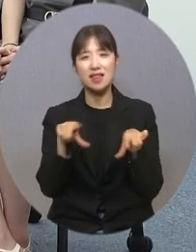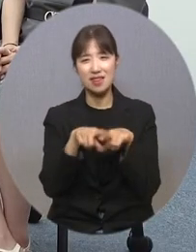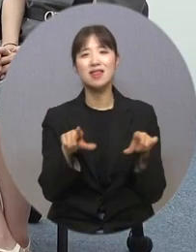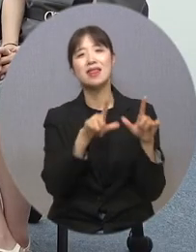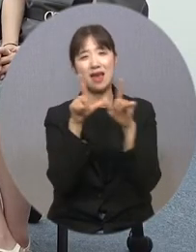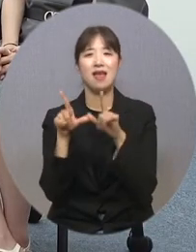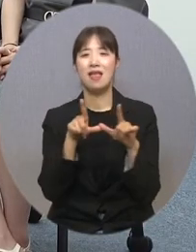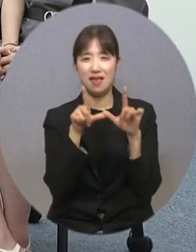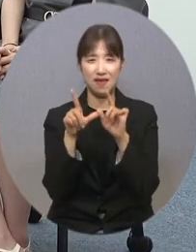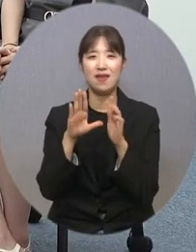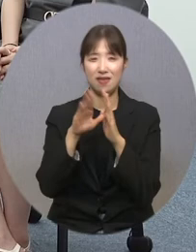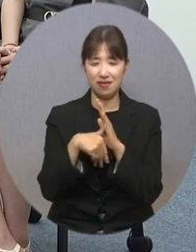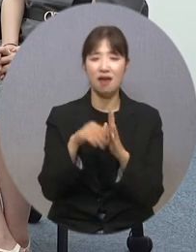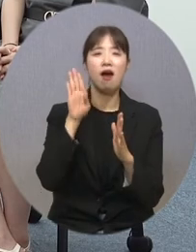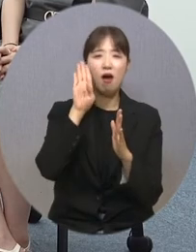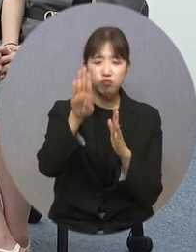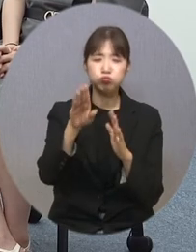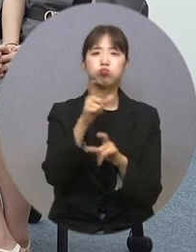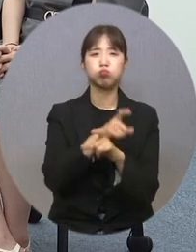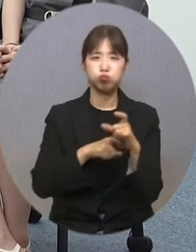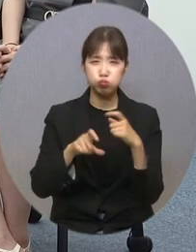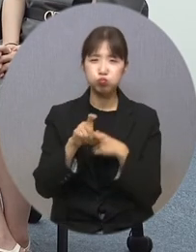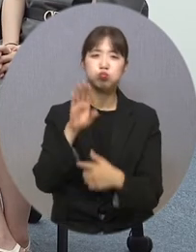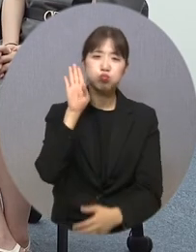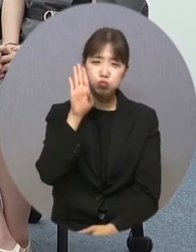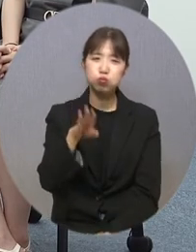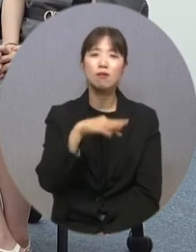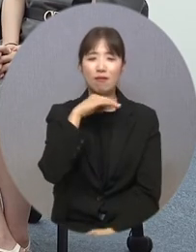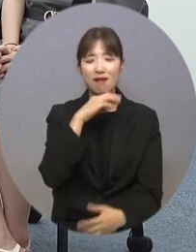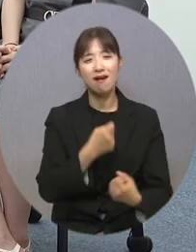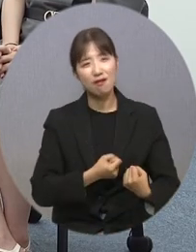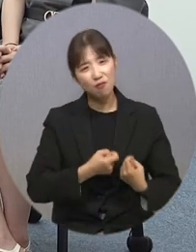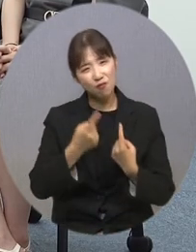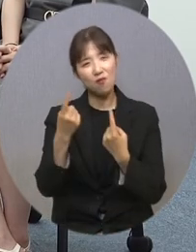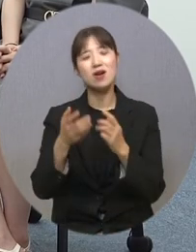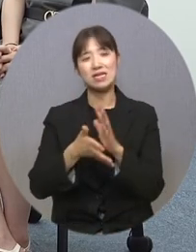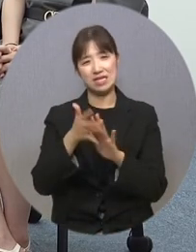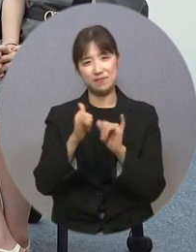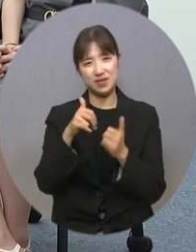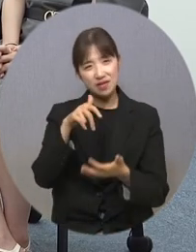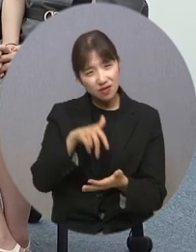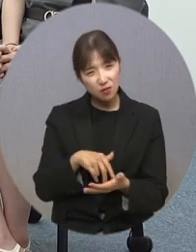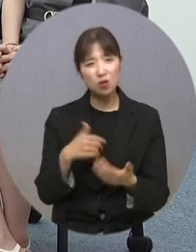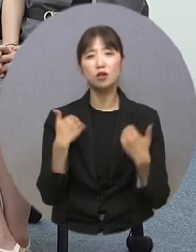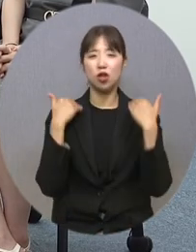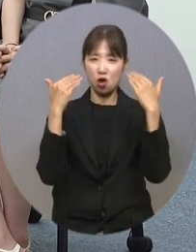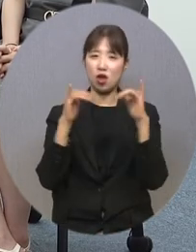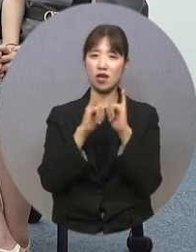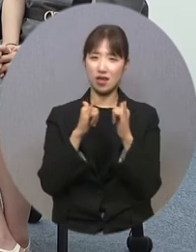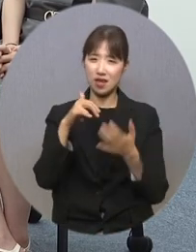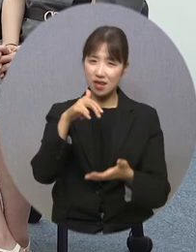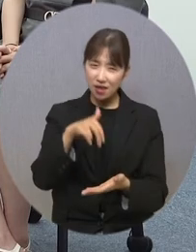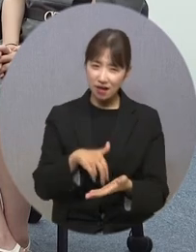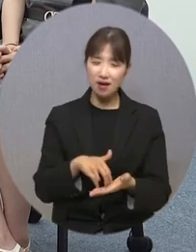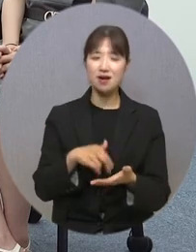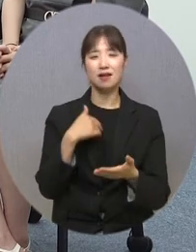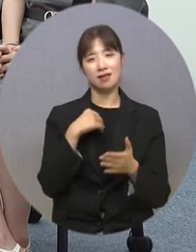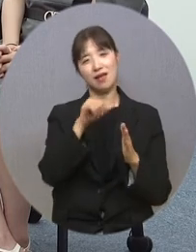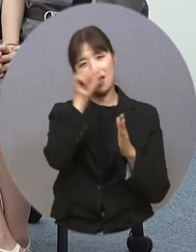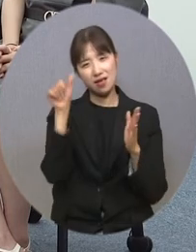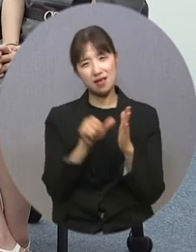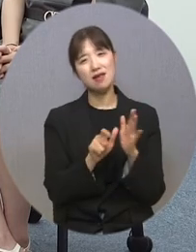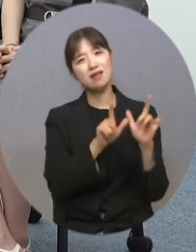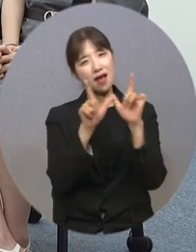앞으로 이제 성인 더 2 나이가 들면서 시민으로서 2대 성인으로서 삶을 사랑할 때 희망하는